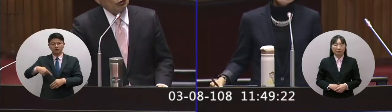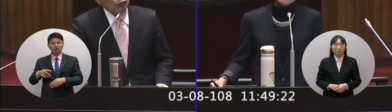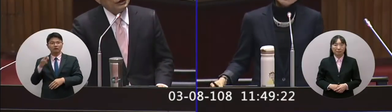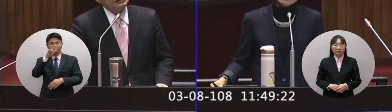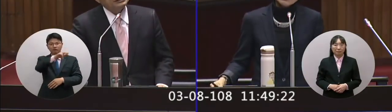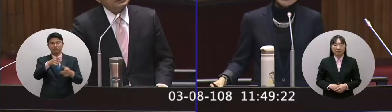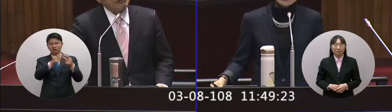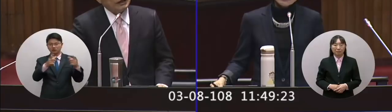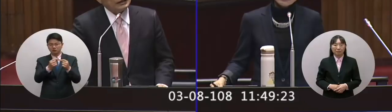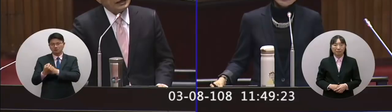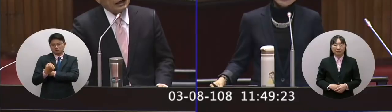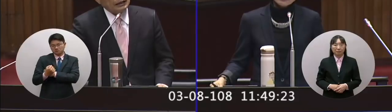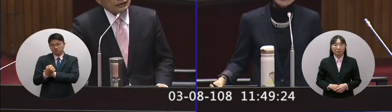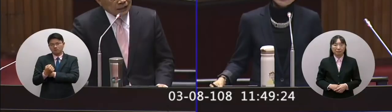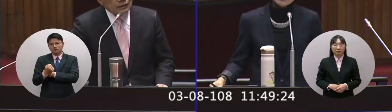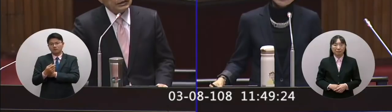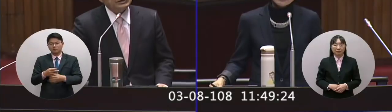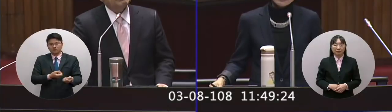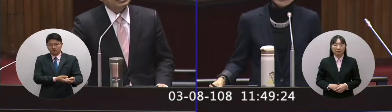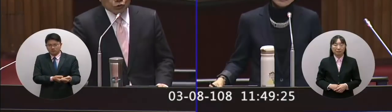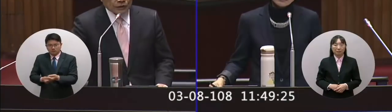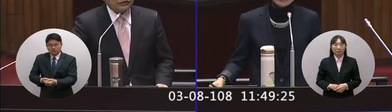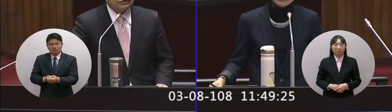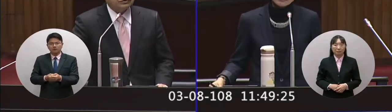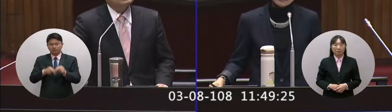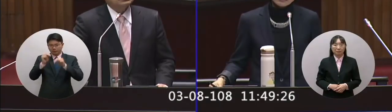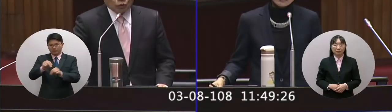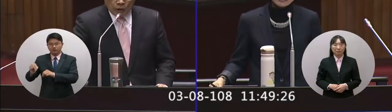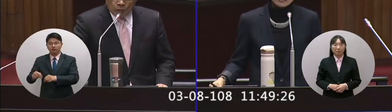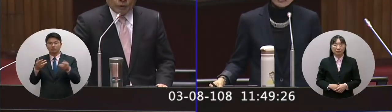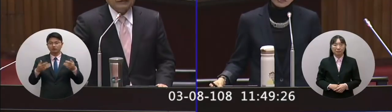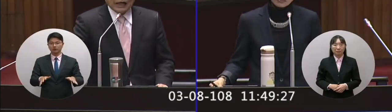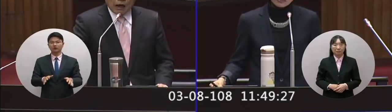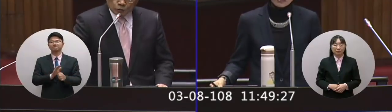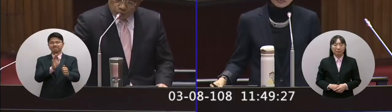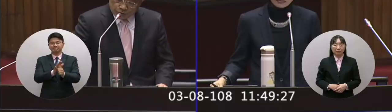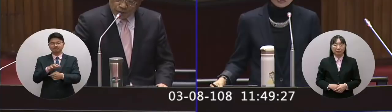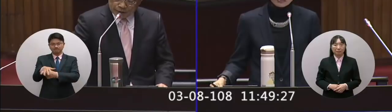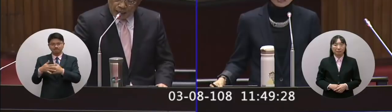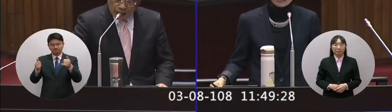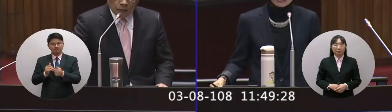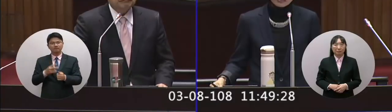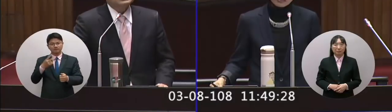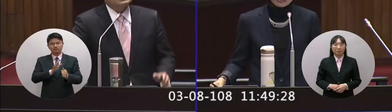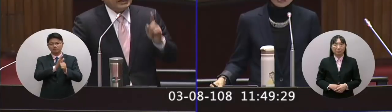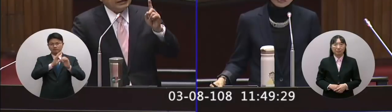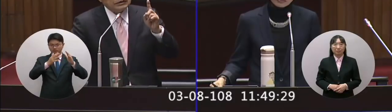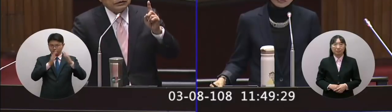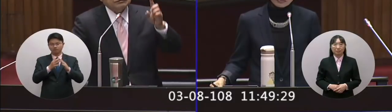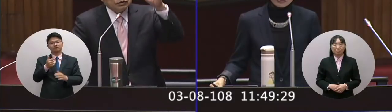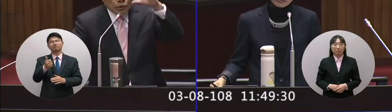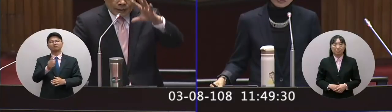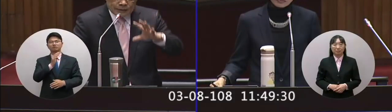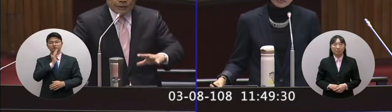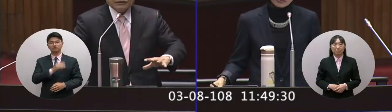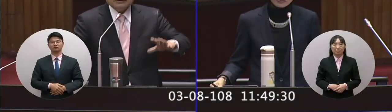本所做的努力得到非常亮丽的成绩，确实是对农民非常好，对国家非常好。这也